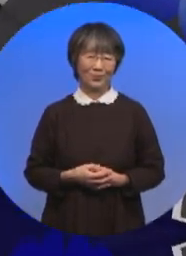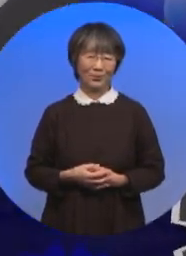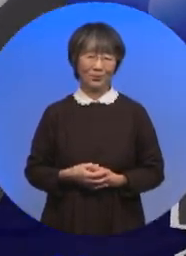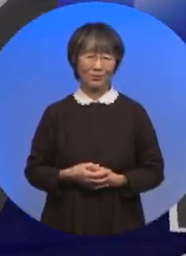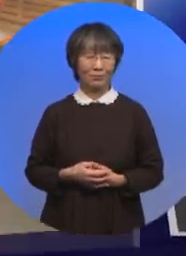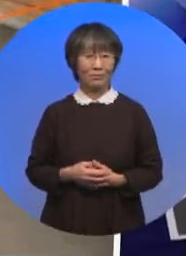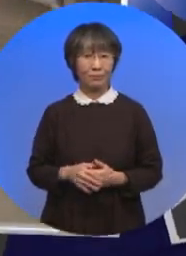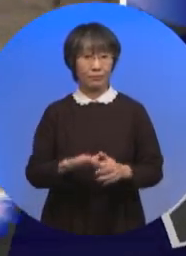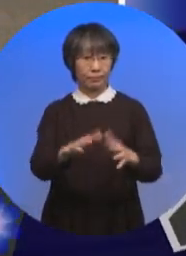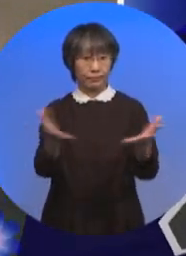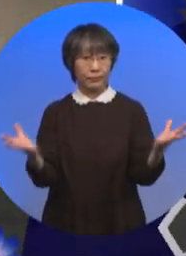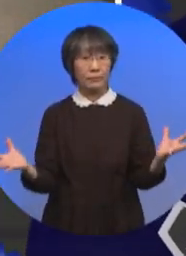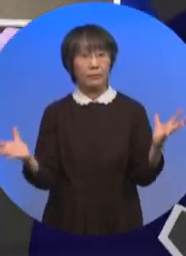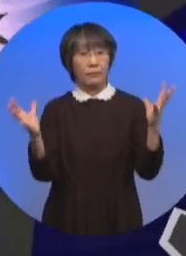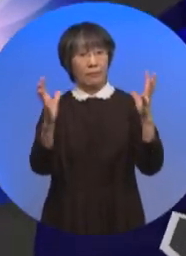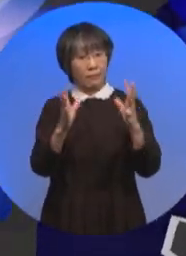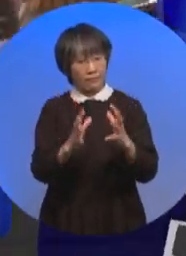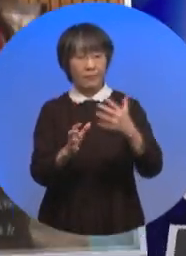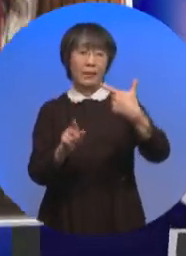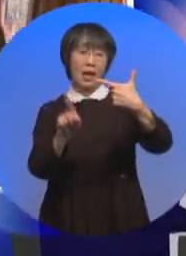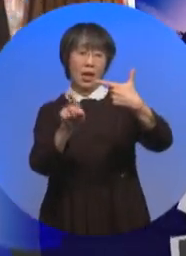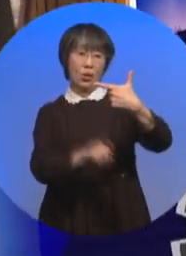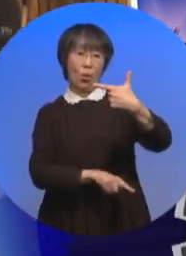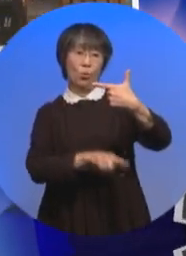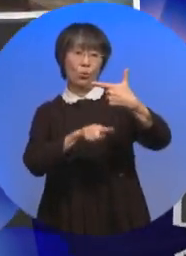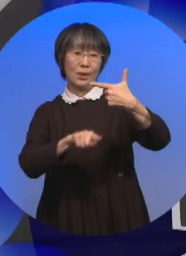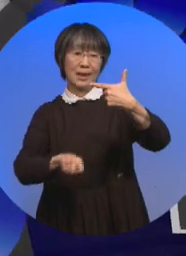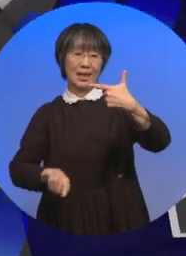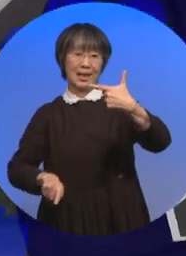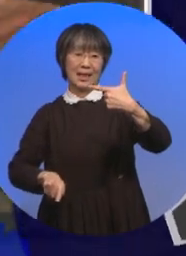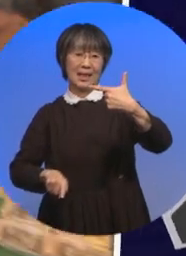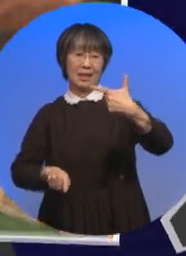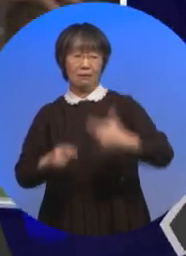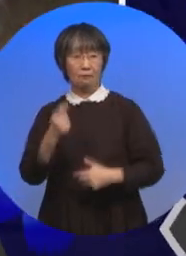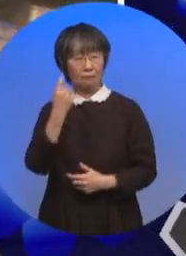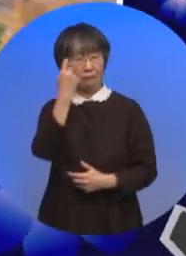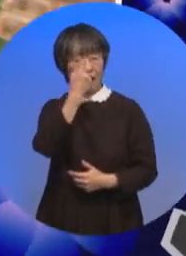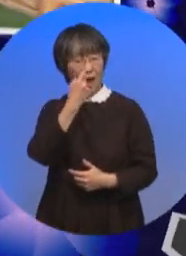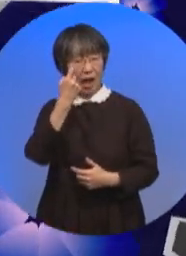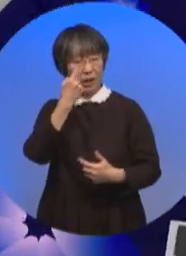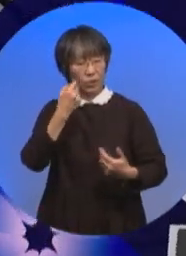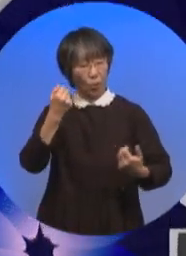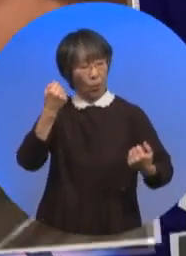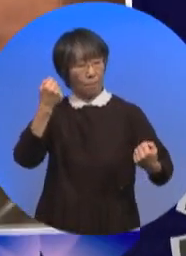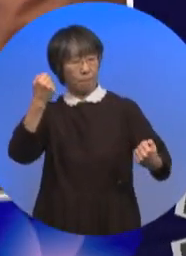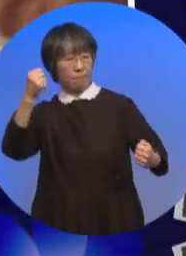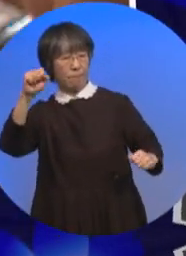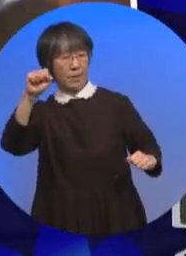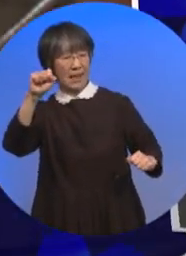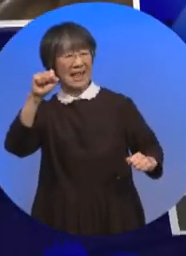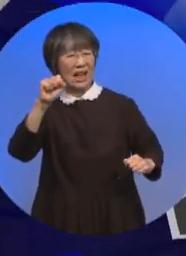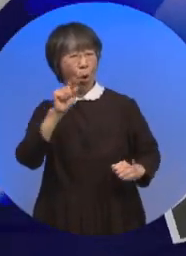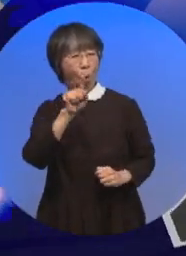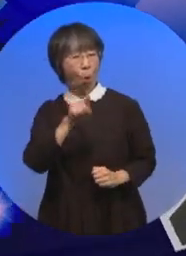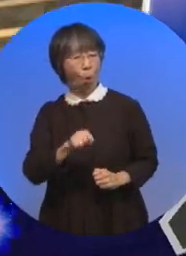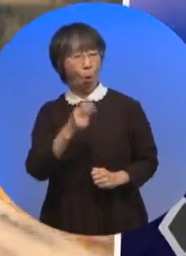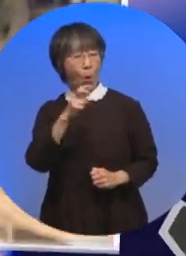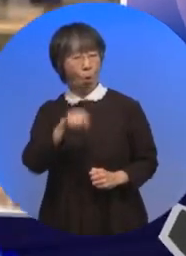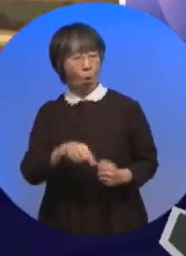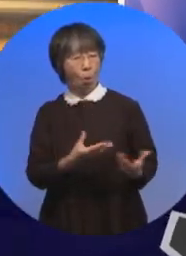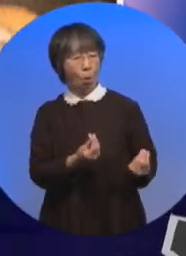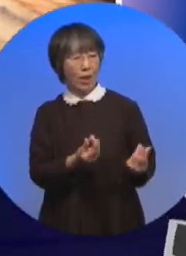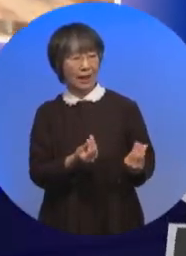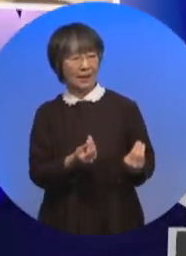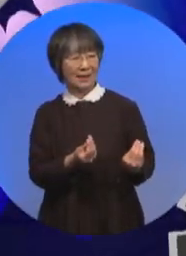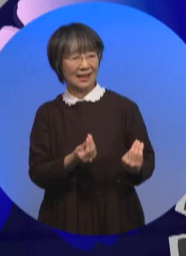デニス上野も合流し6人に海外ヒーローものみたいに商店街を歩く田村ご一行ぼちぼちえ